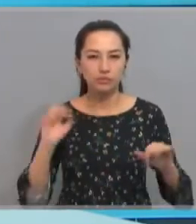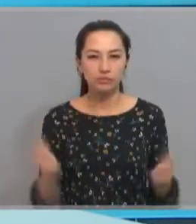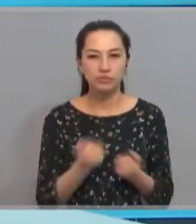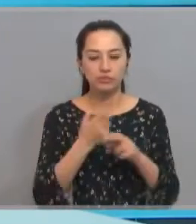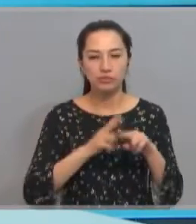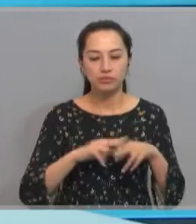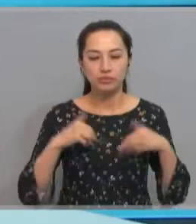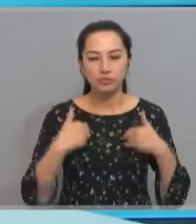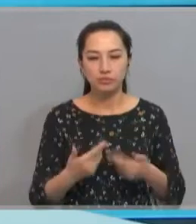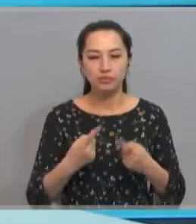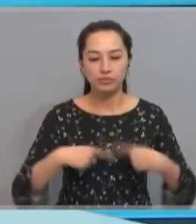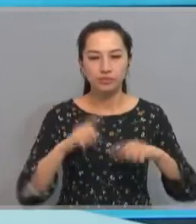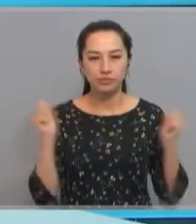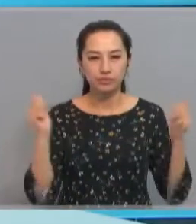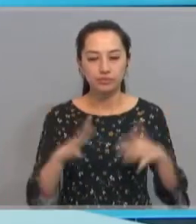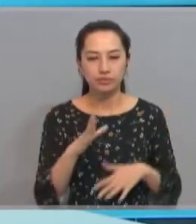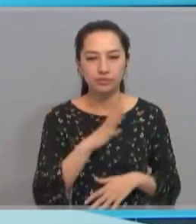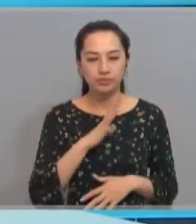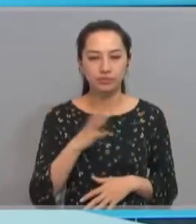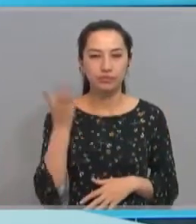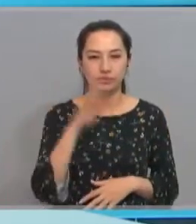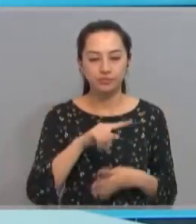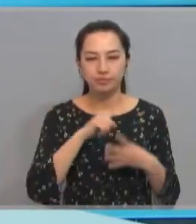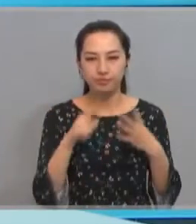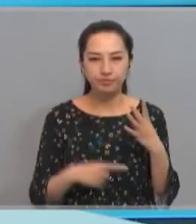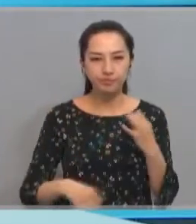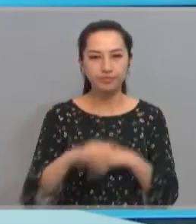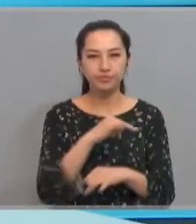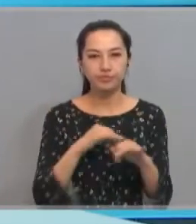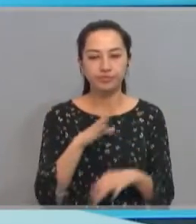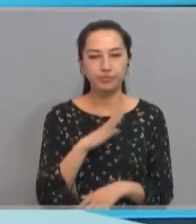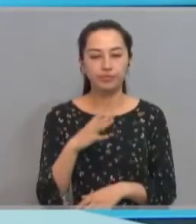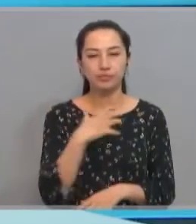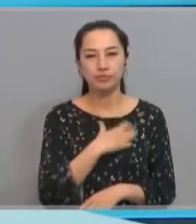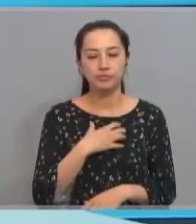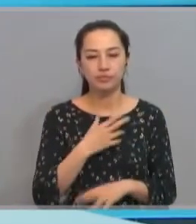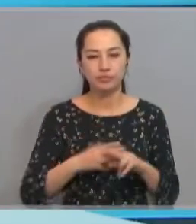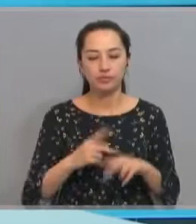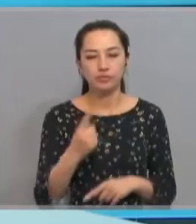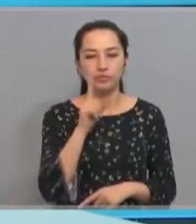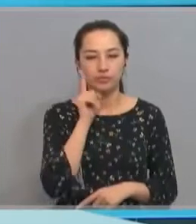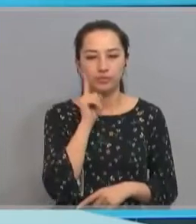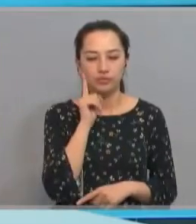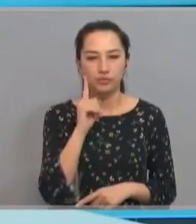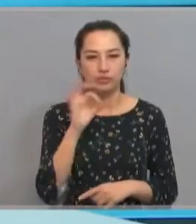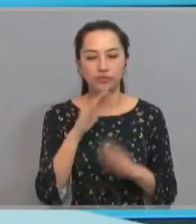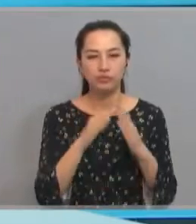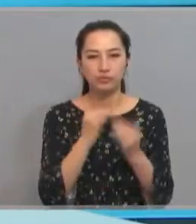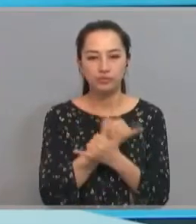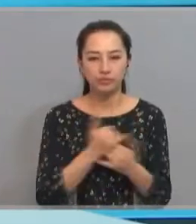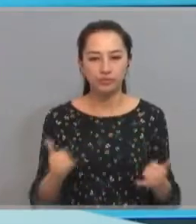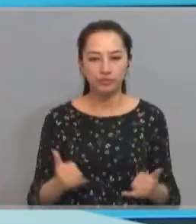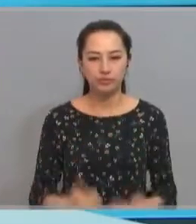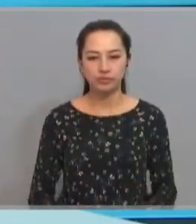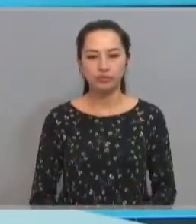қоғамдық кеңесінің отырысы ұйымдастырылды. Жиында 4 өзекті мәселе қаралды, соның ең негізгісі жастарды баспанамен қамту ісі.